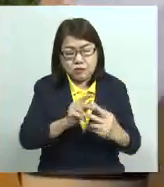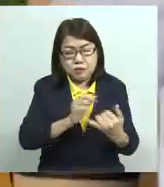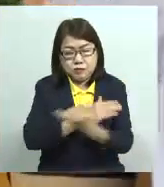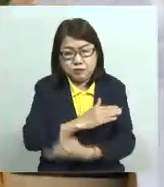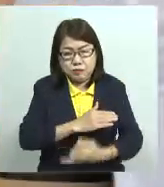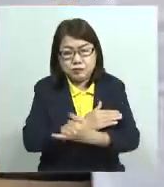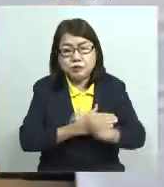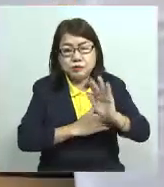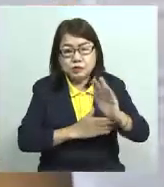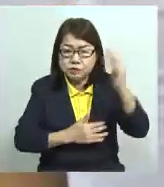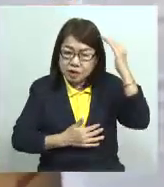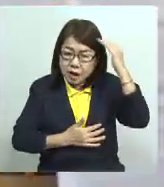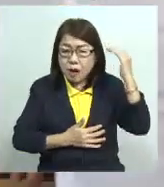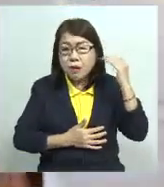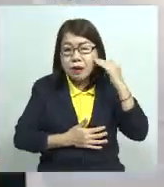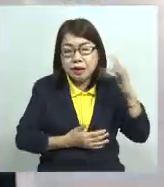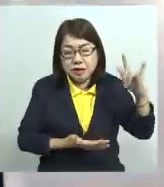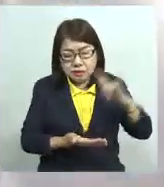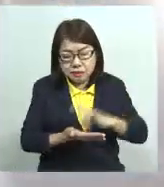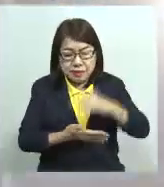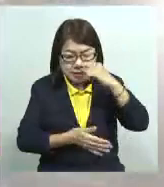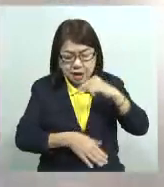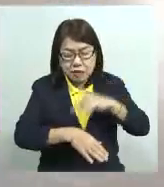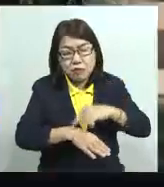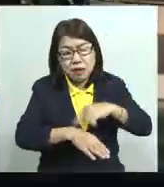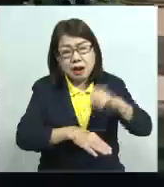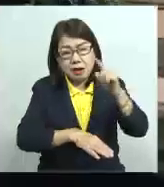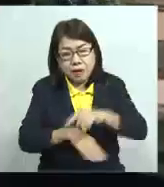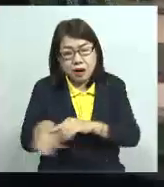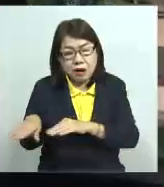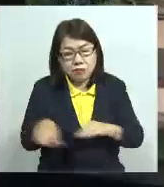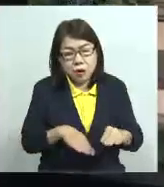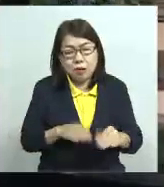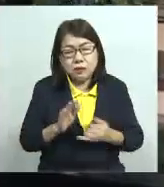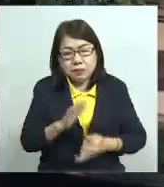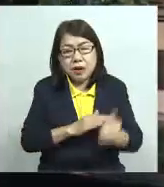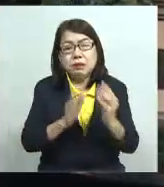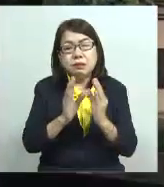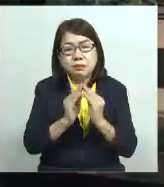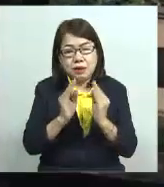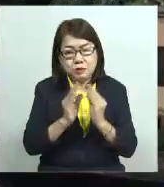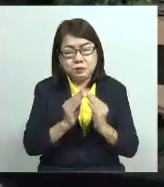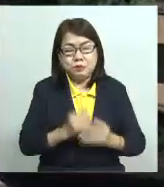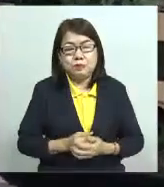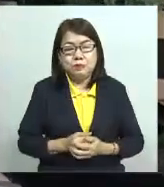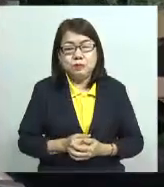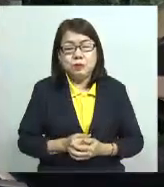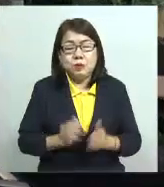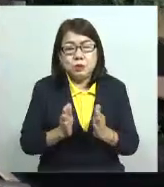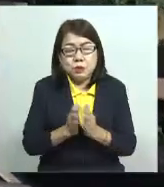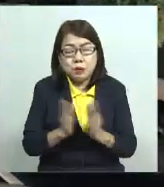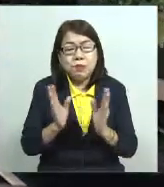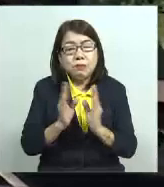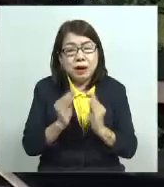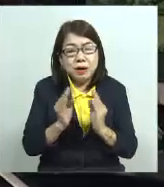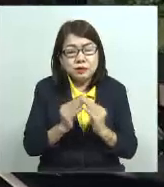สาธารณรัฐเกาหลีที่เดินทางมาถึงประเทศไทยในช่วงบ่ายเพื่อเตรียมเข้าร่วมการประชุมรัฐมนตรีต่างประเทศอาเซียนและการประชุมรัฐ